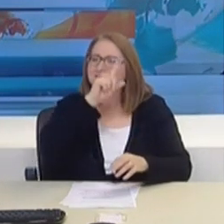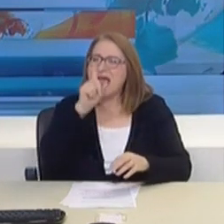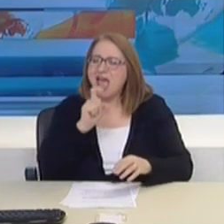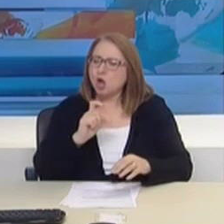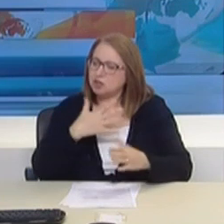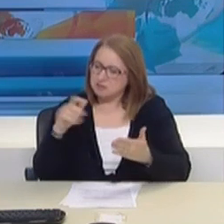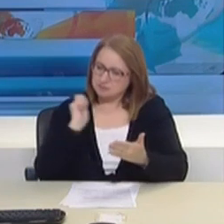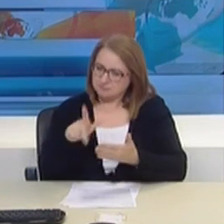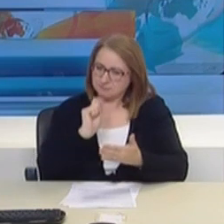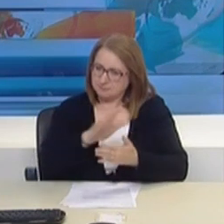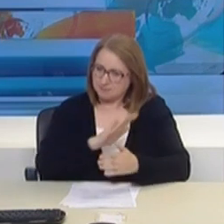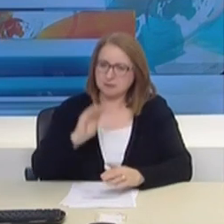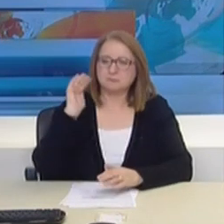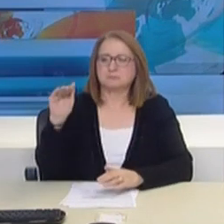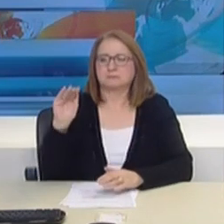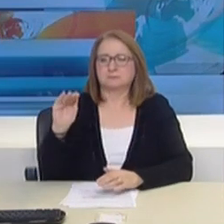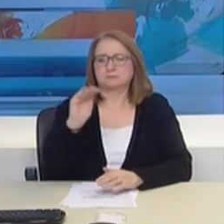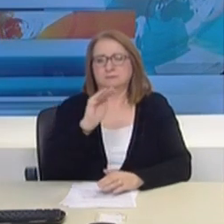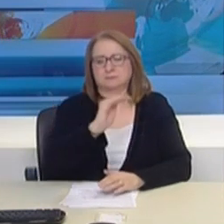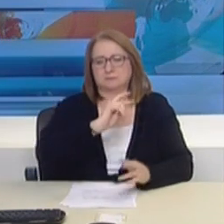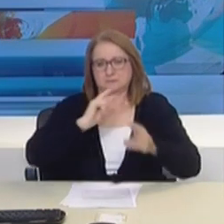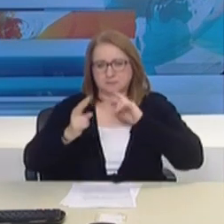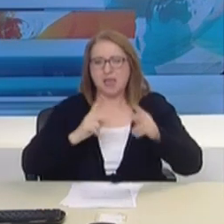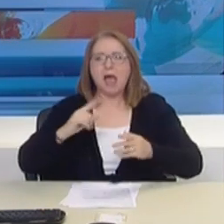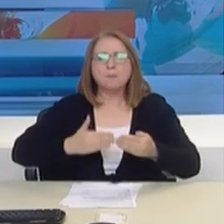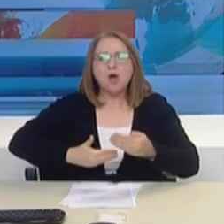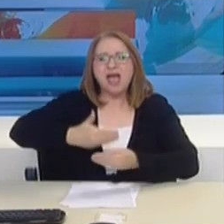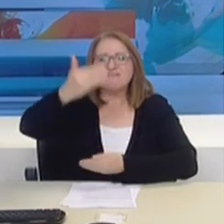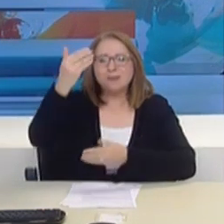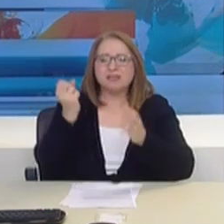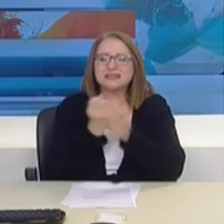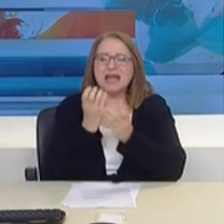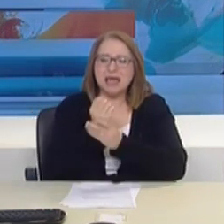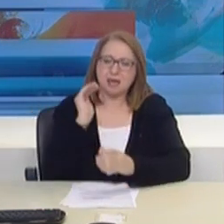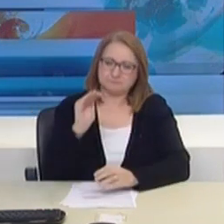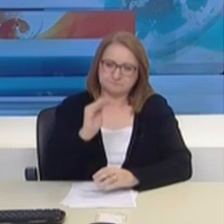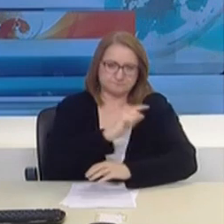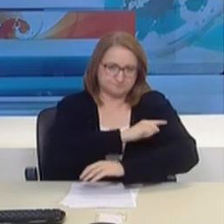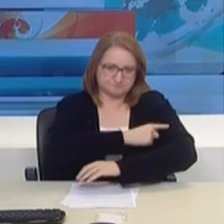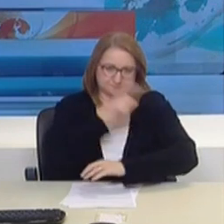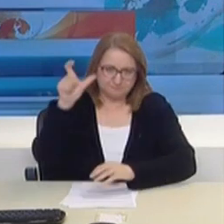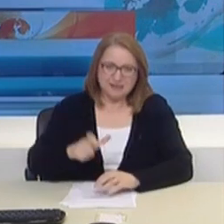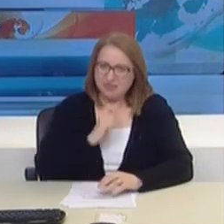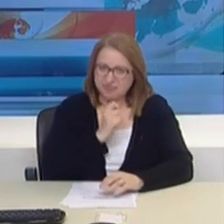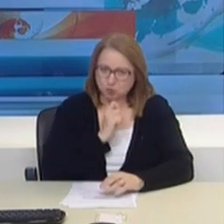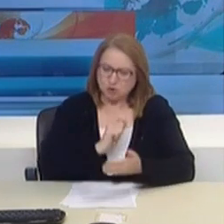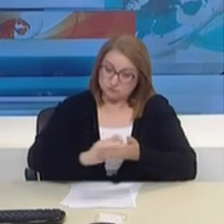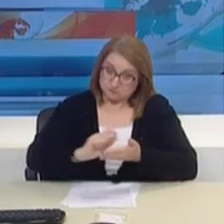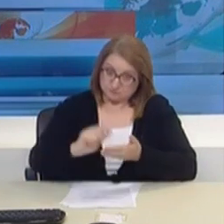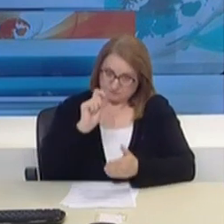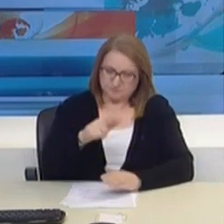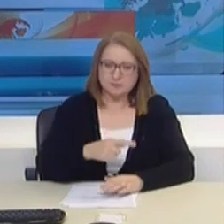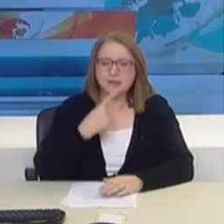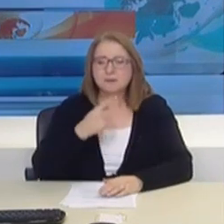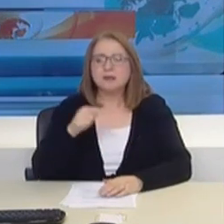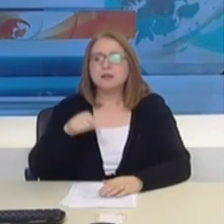Πρώτη ερώτηση από την κυρία Καϊτανίδη και την εφημερίδα Τα Νέα. Κύριε Τσιόδρα, μελέτη στην Κίνα έδειξε ότι τα γαστρεντερολογικά προβλήματα